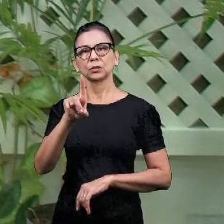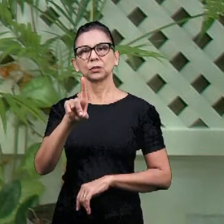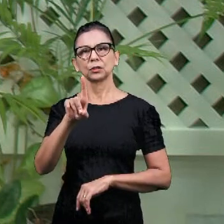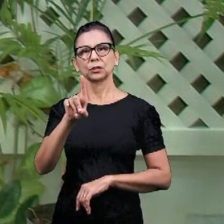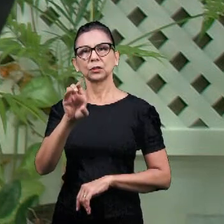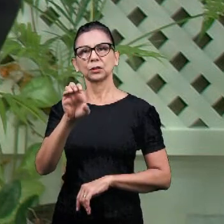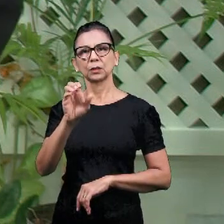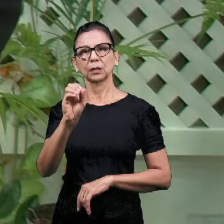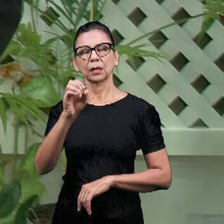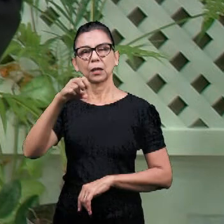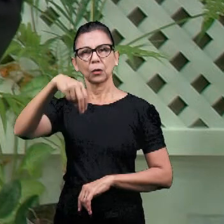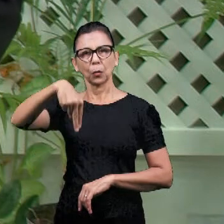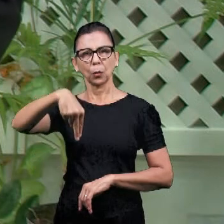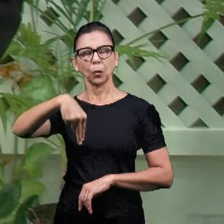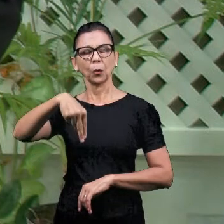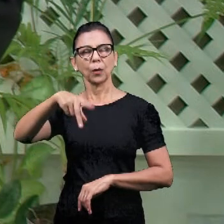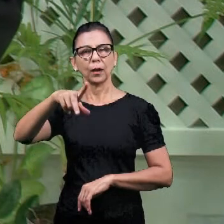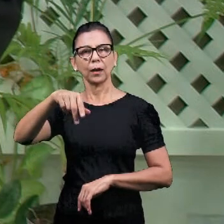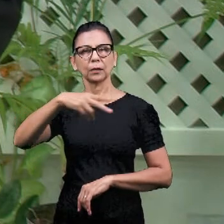le pasteur